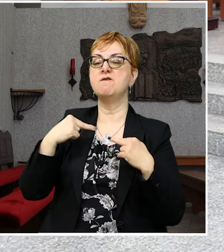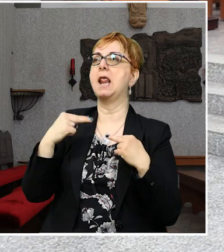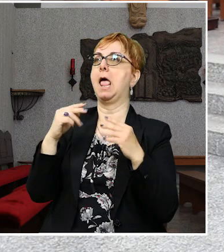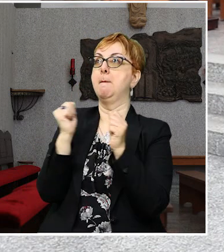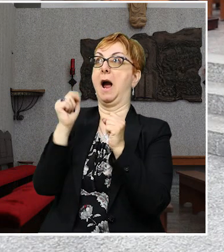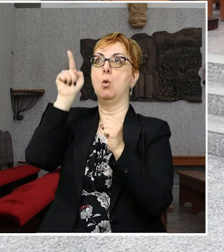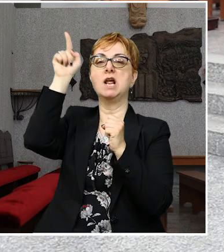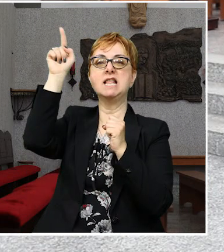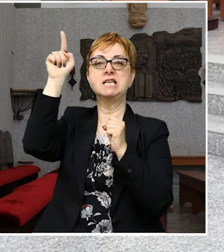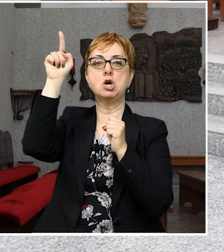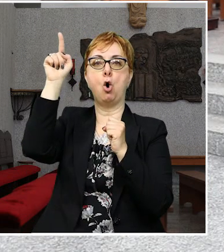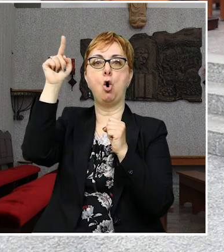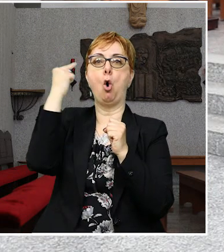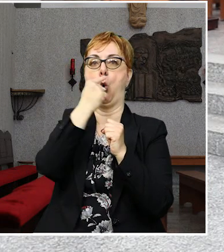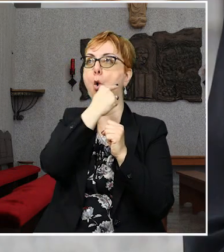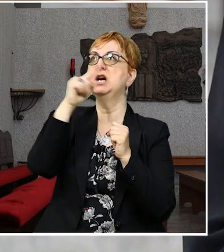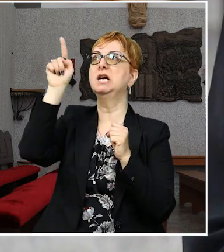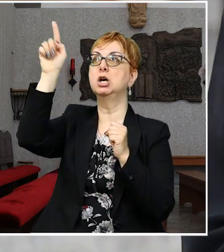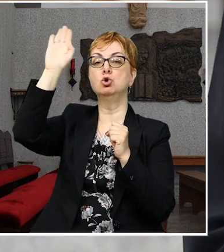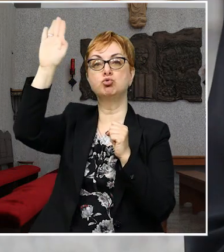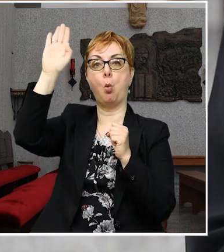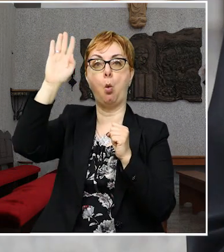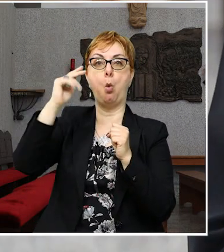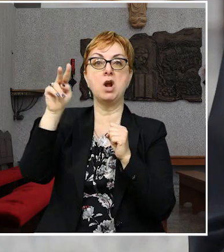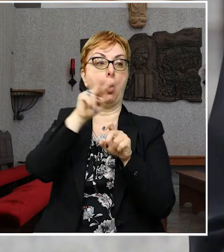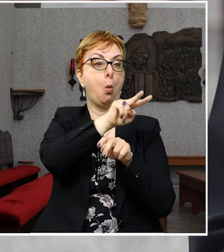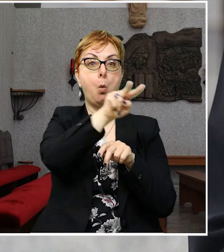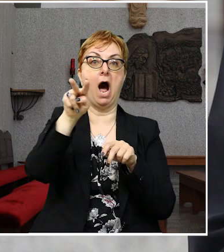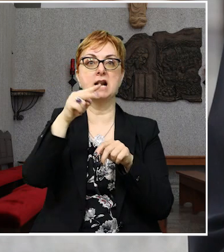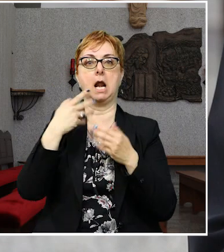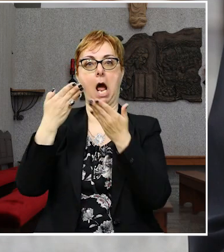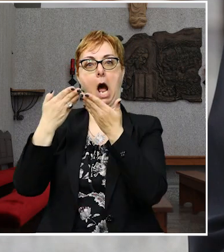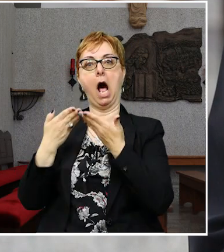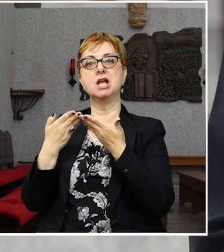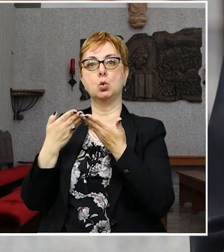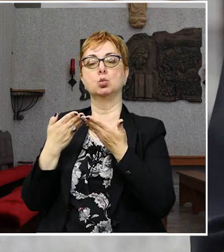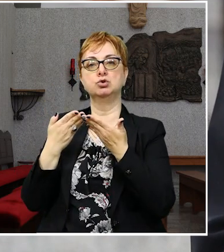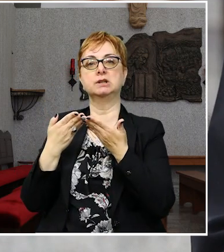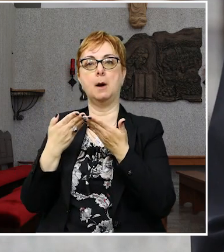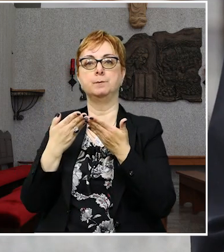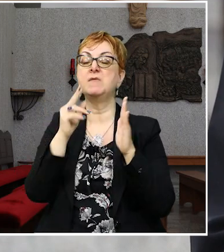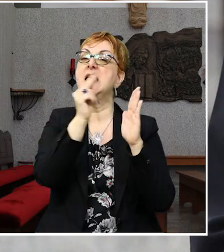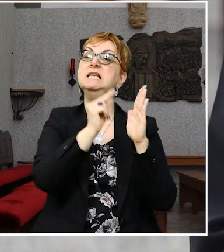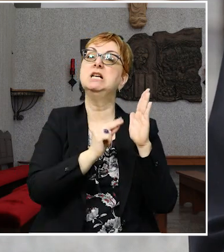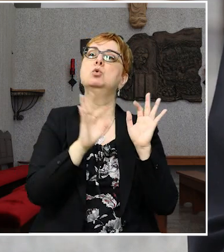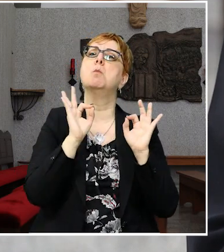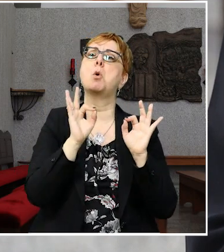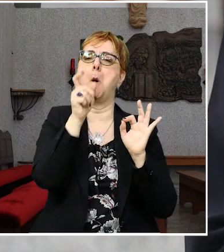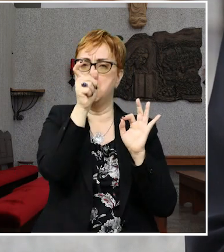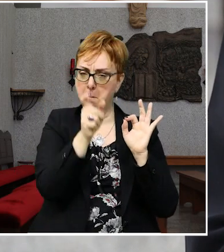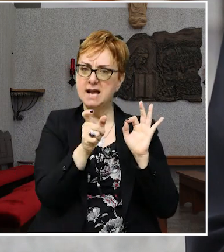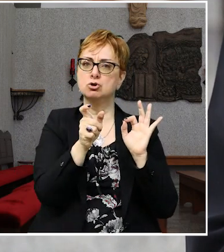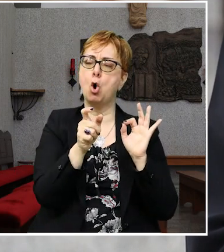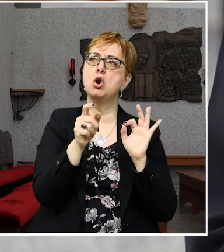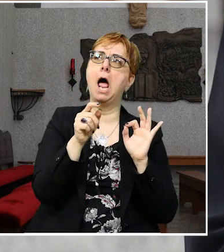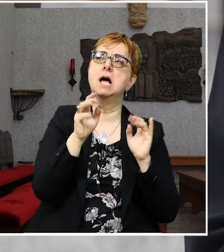aiuta a guardare con gli occhi di Dio. La Scrittura ammette il caso di una persona che,